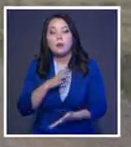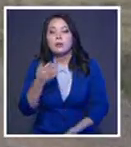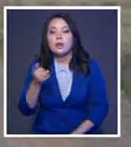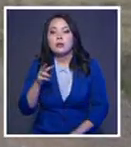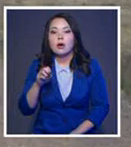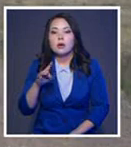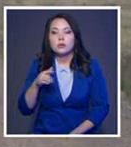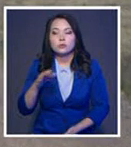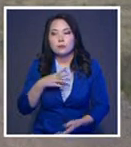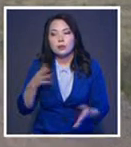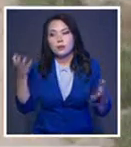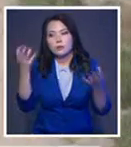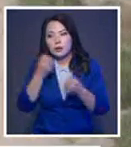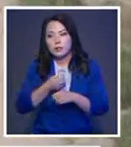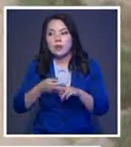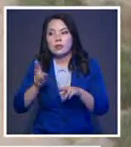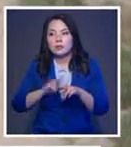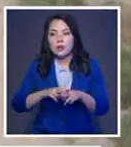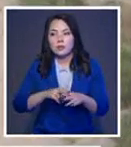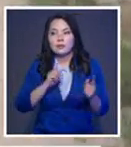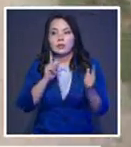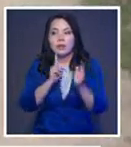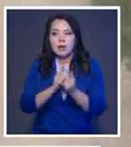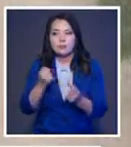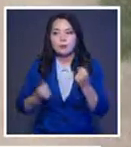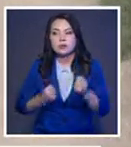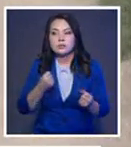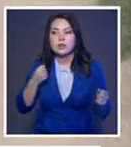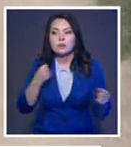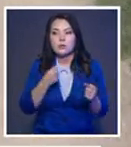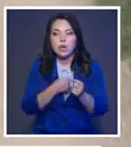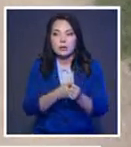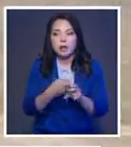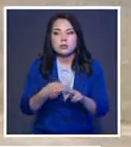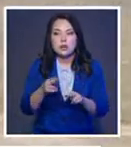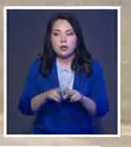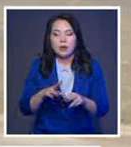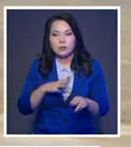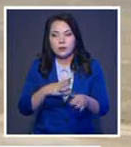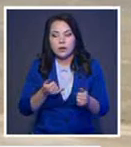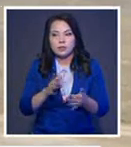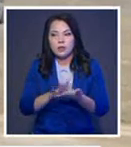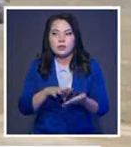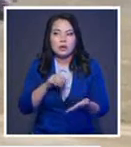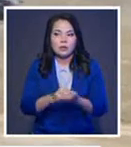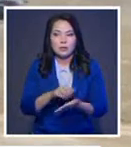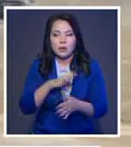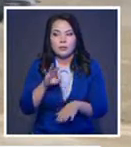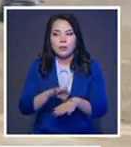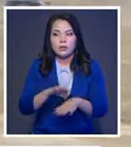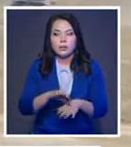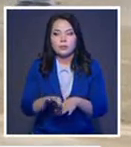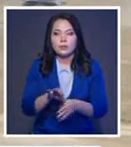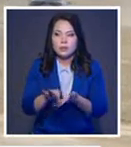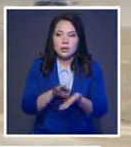көлігіндегі жүргізушінің көзі ілініп кетіп, қарсы бағытқа келе жатқан машинаға соғысқан. Көліктердің сау тамтығы алмаған. Науқастар бірден Шетпе